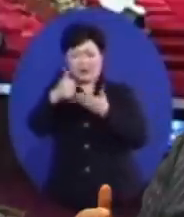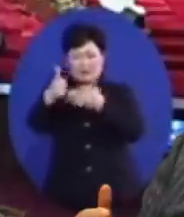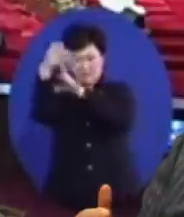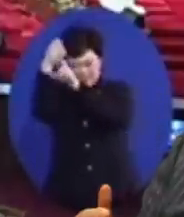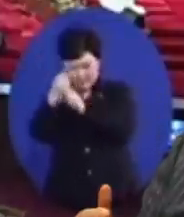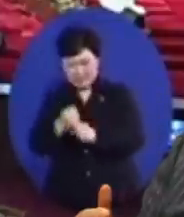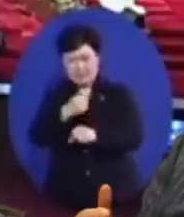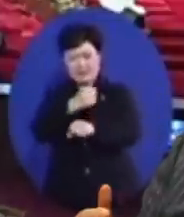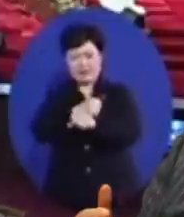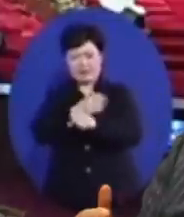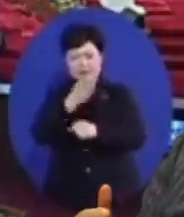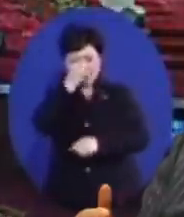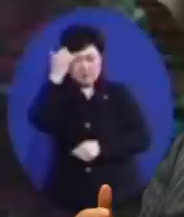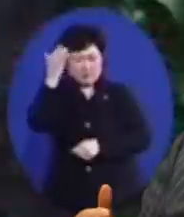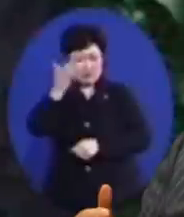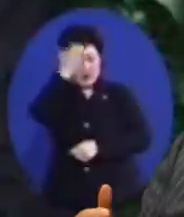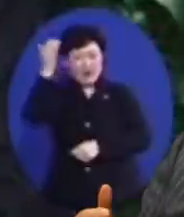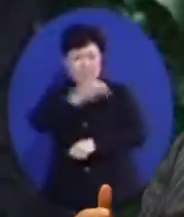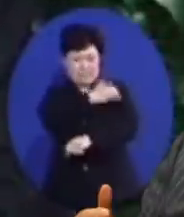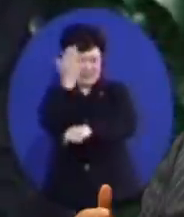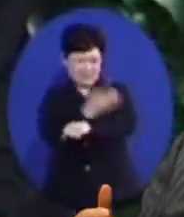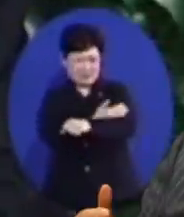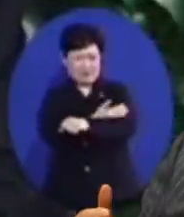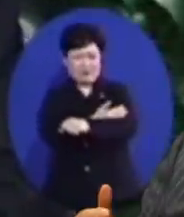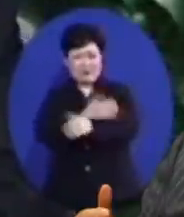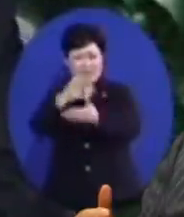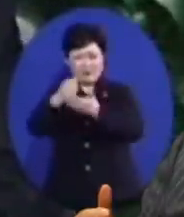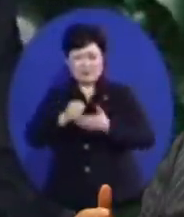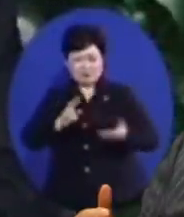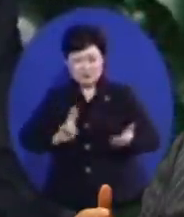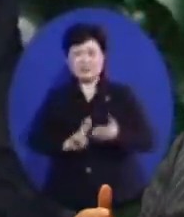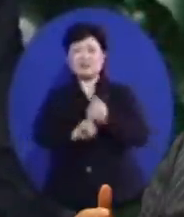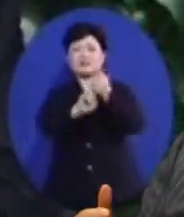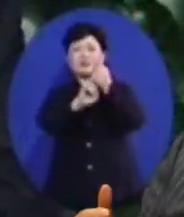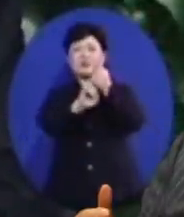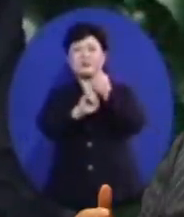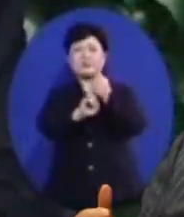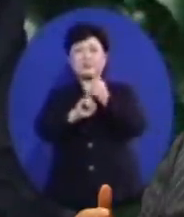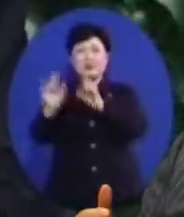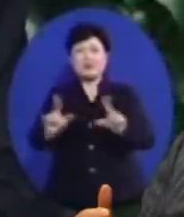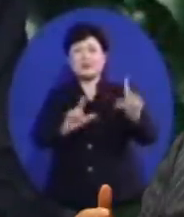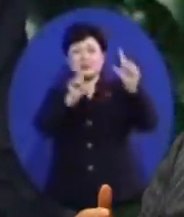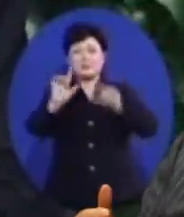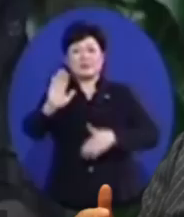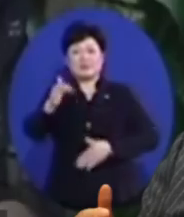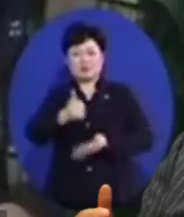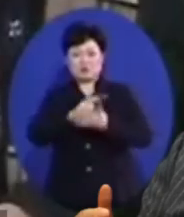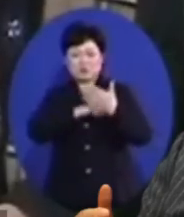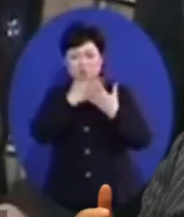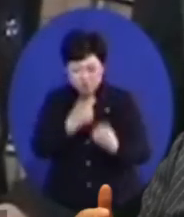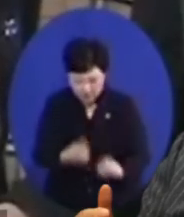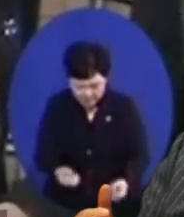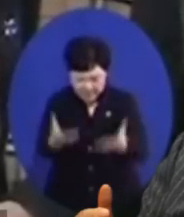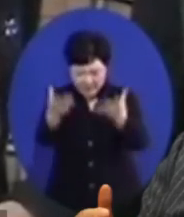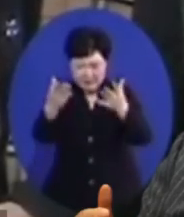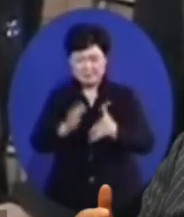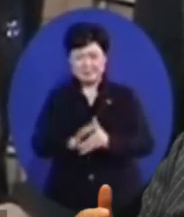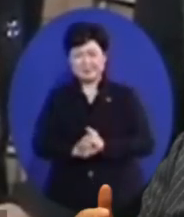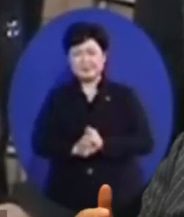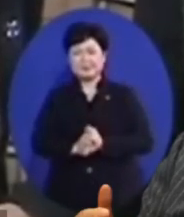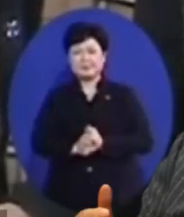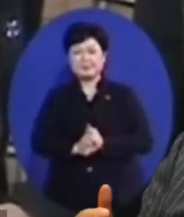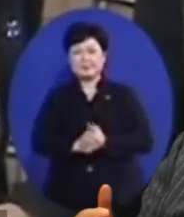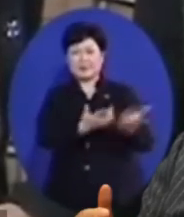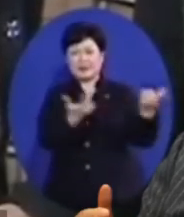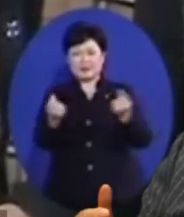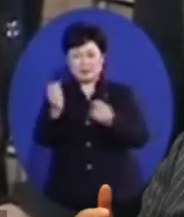의지하고 성령 하나님의 능력으로 기적적으로 삶을 살게 되시기를 주님 이름으로 축원합니다. 다